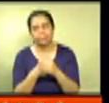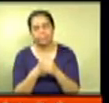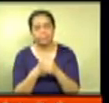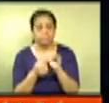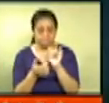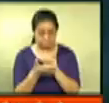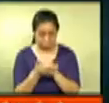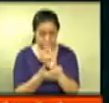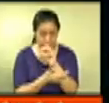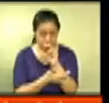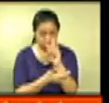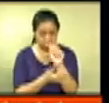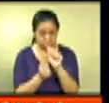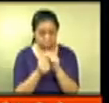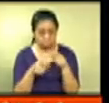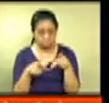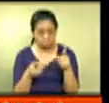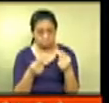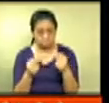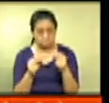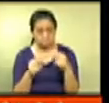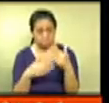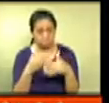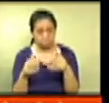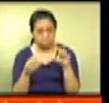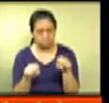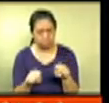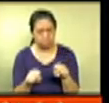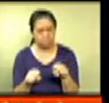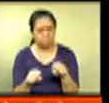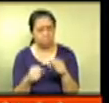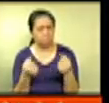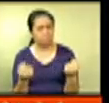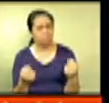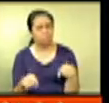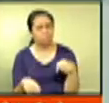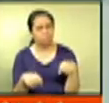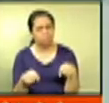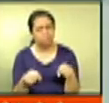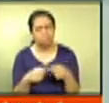Yan ba MMDA? Yan ay papatupad niyo? Opo.